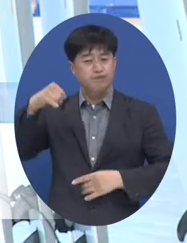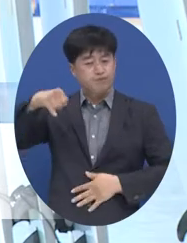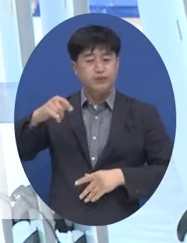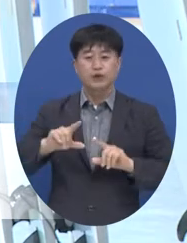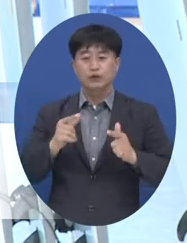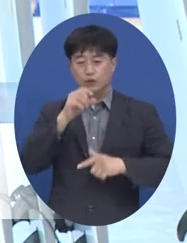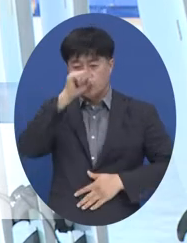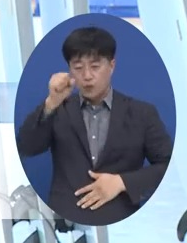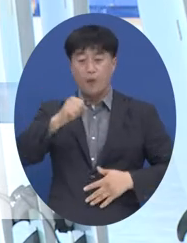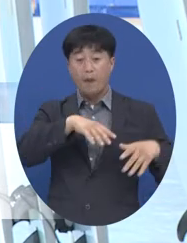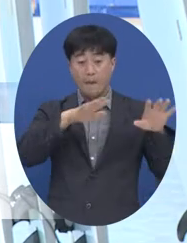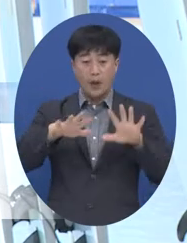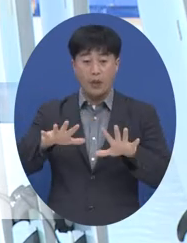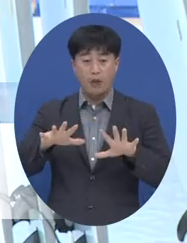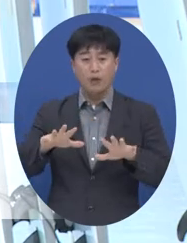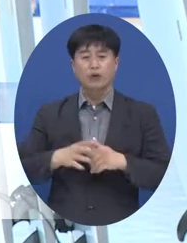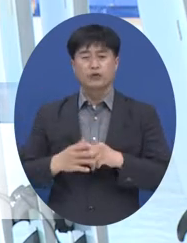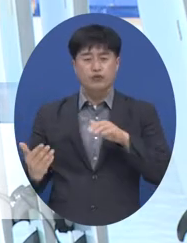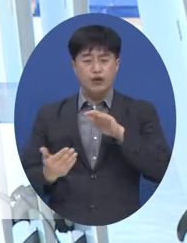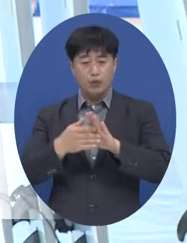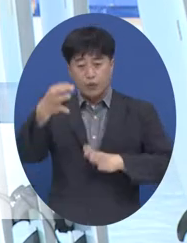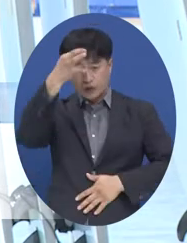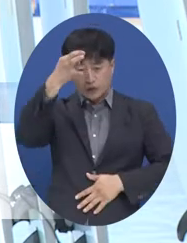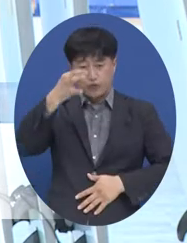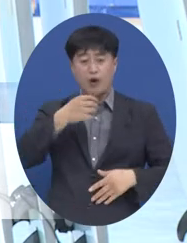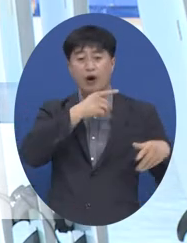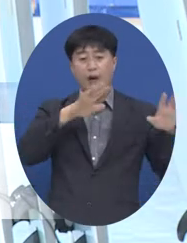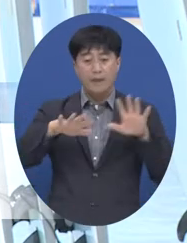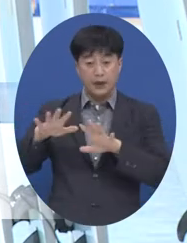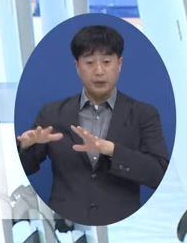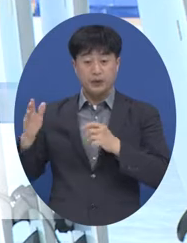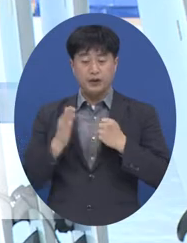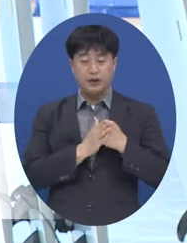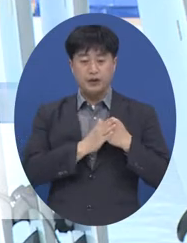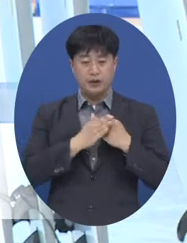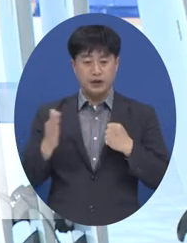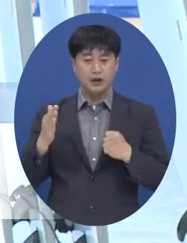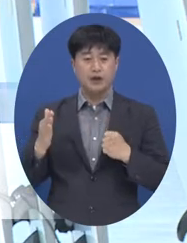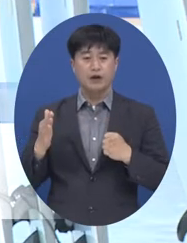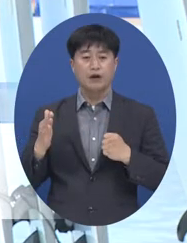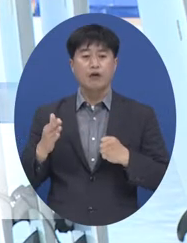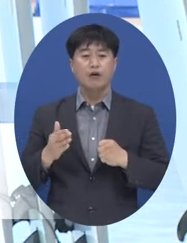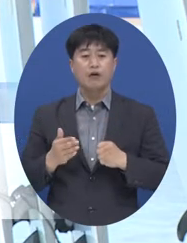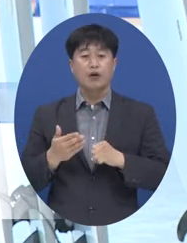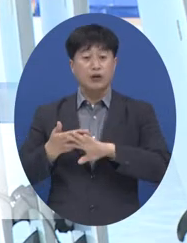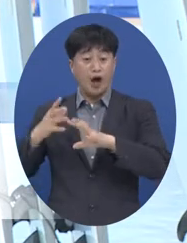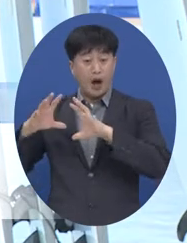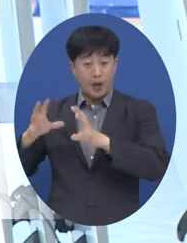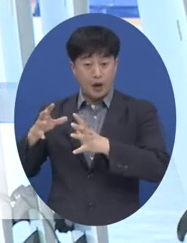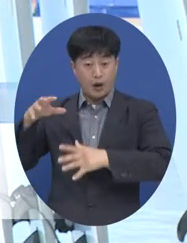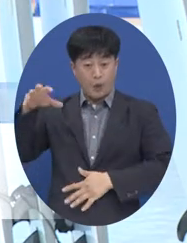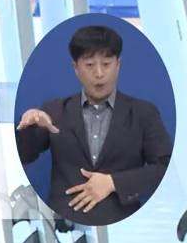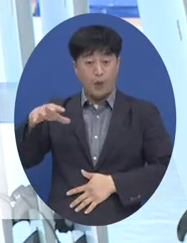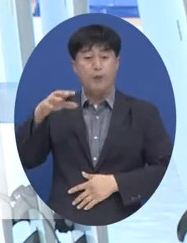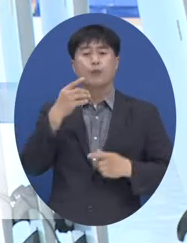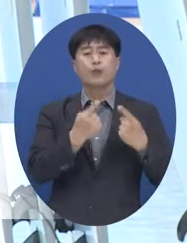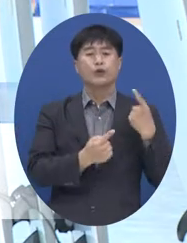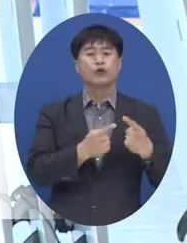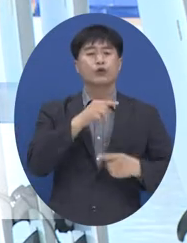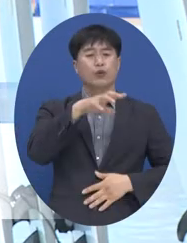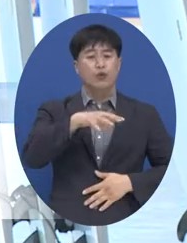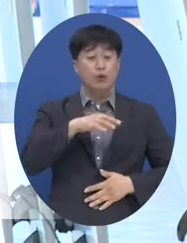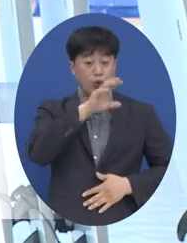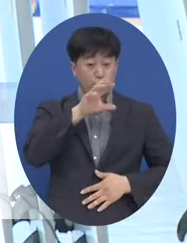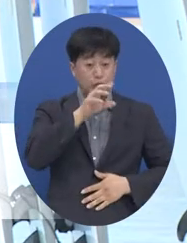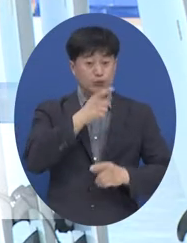수준의 좋은 파도고요. 아무래도 이거는 이제 최신 기술의 파도다 보니까는 외국에 나가는 것보다 어쩌면